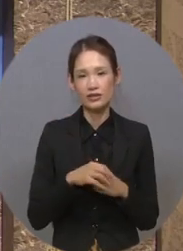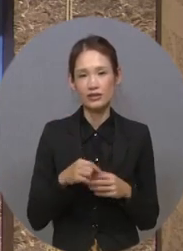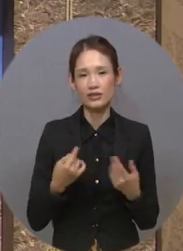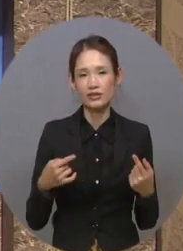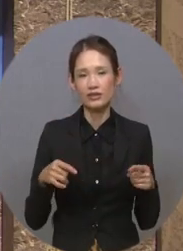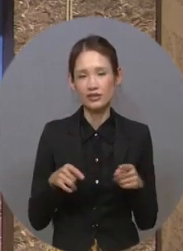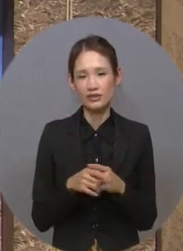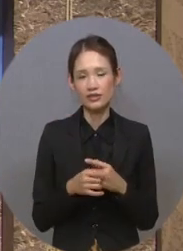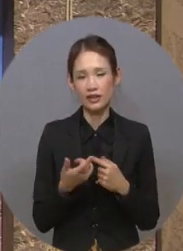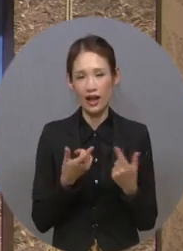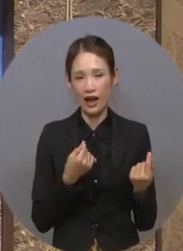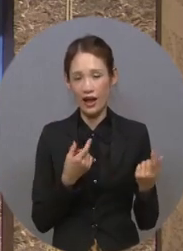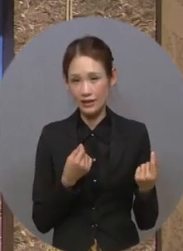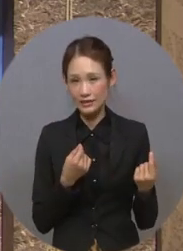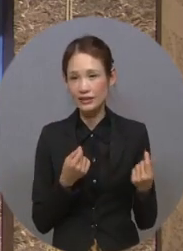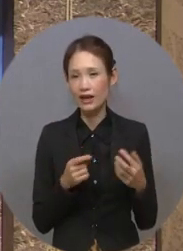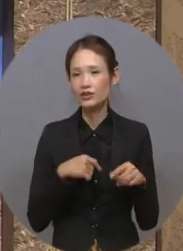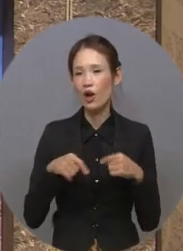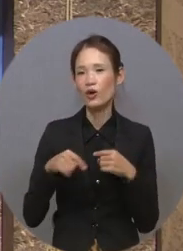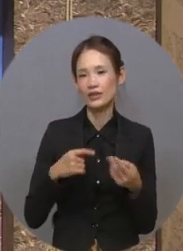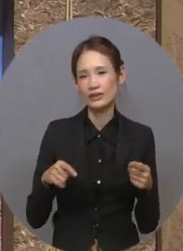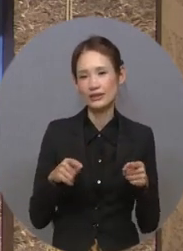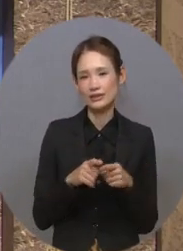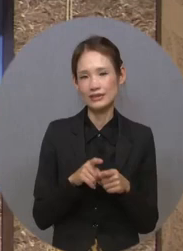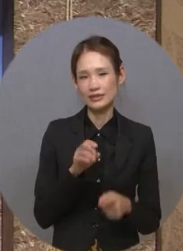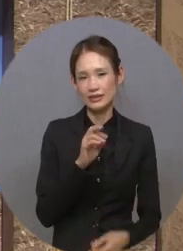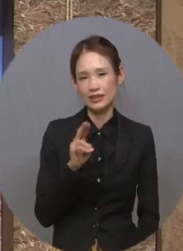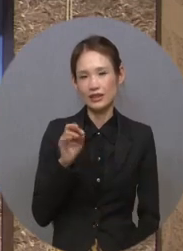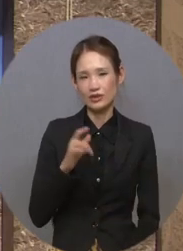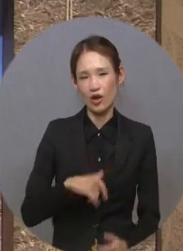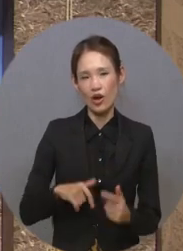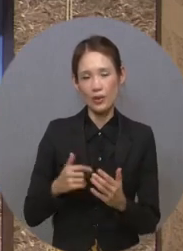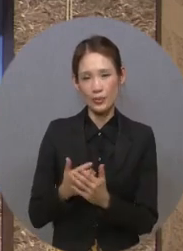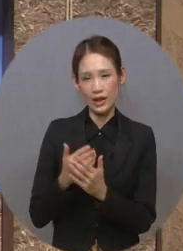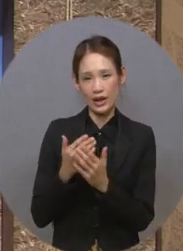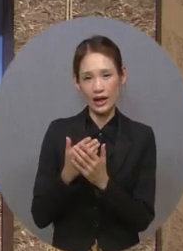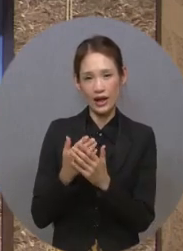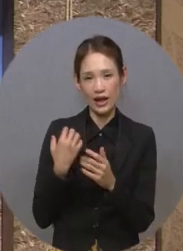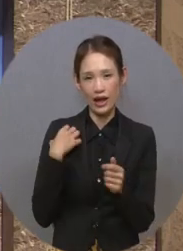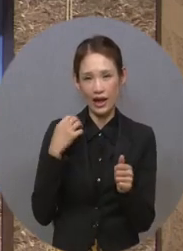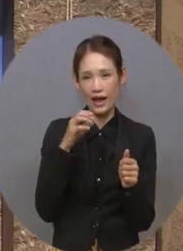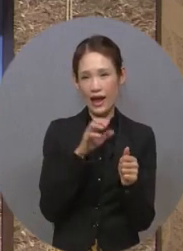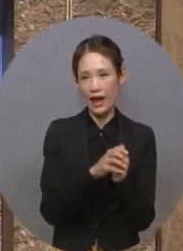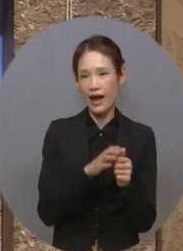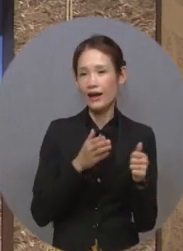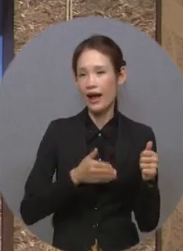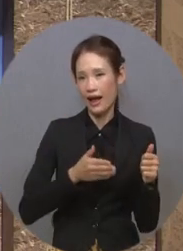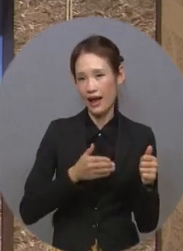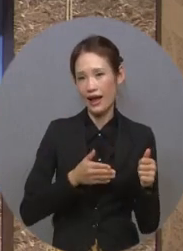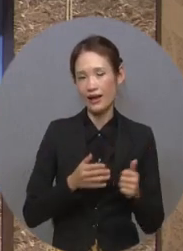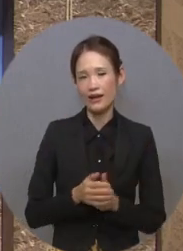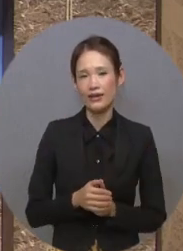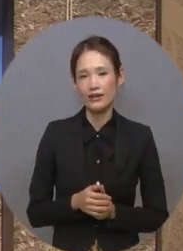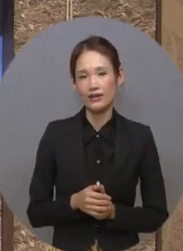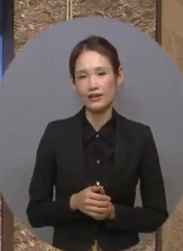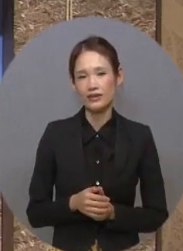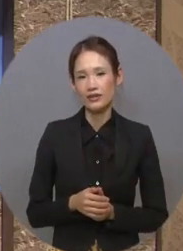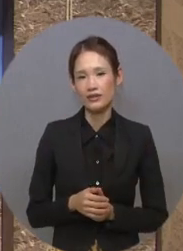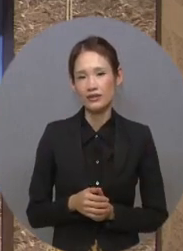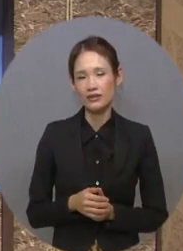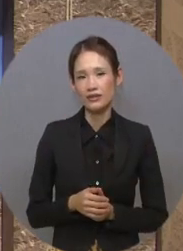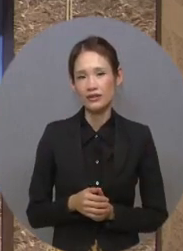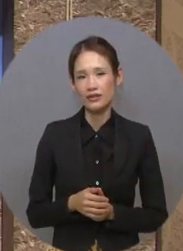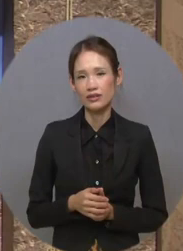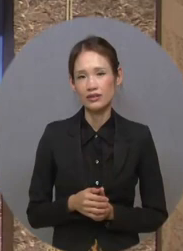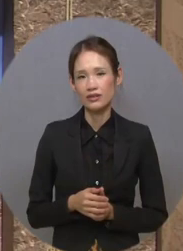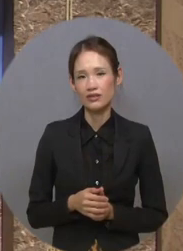자기도 같이 이렇게 정치를 같이 해서 우리 양주를 네. 발전시키는데 한 몫을 같이 해달라. 아. 이런 부탁을